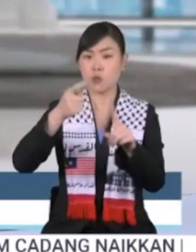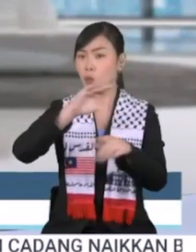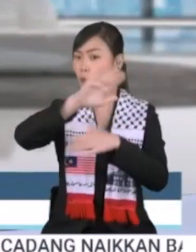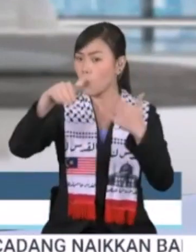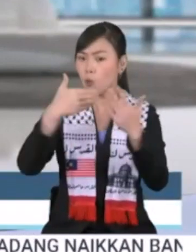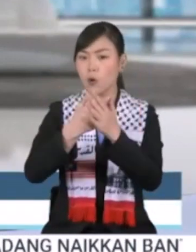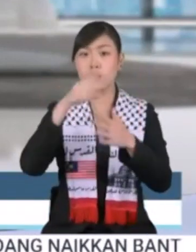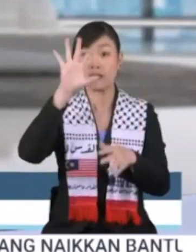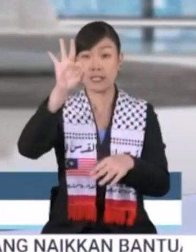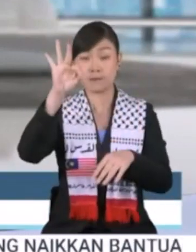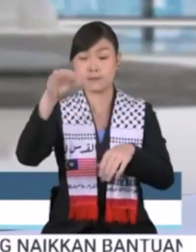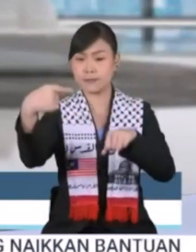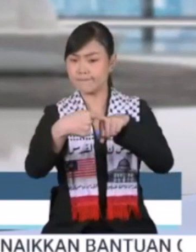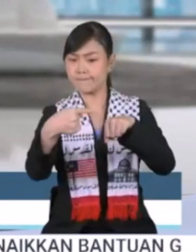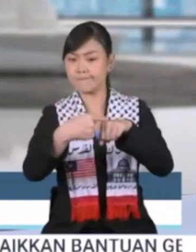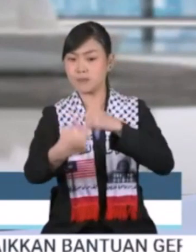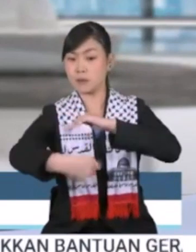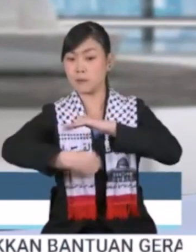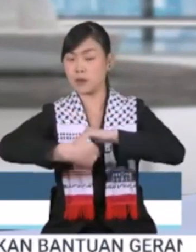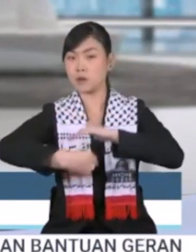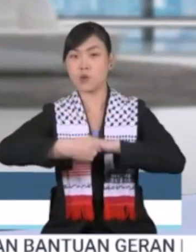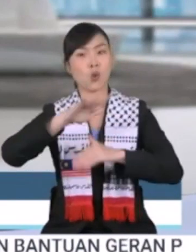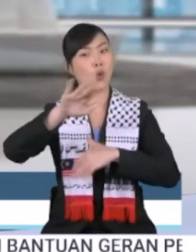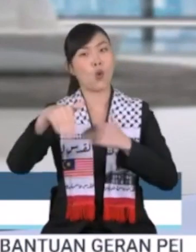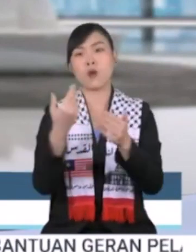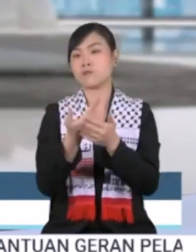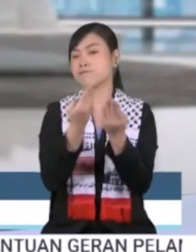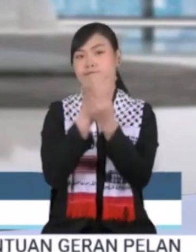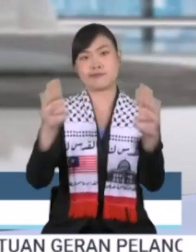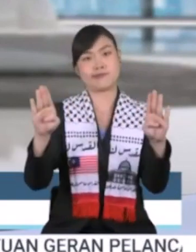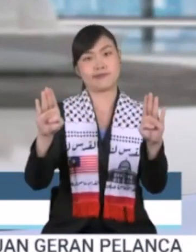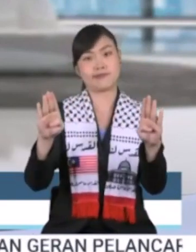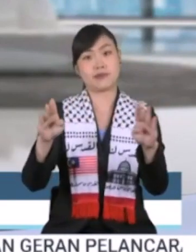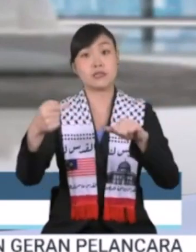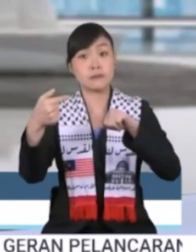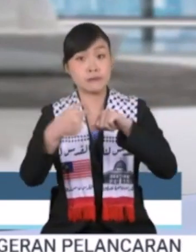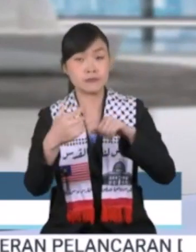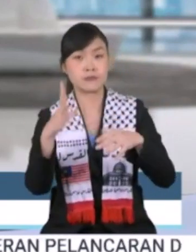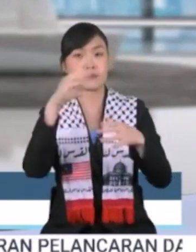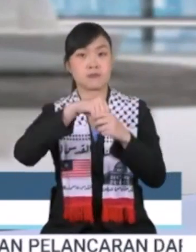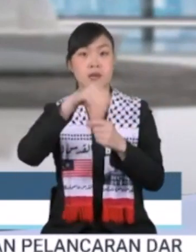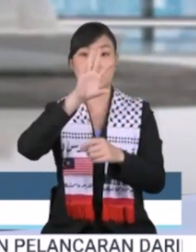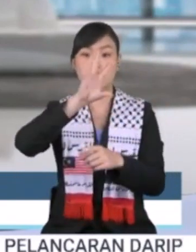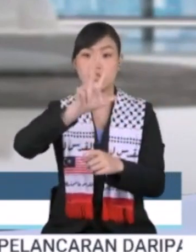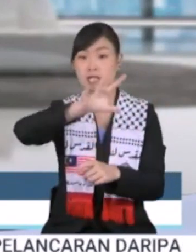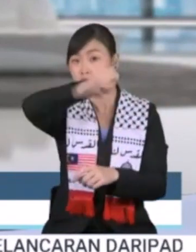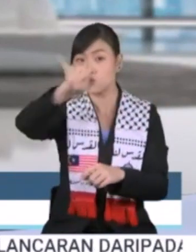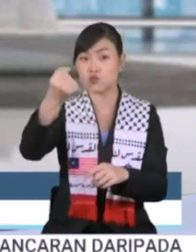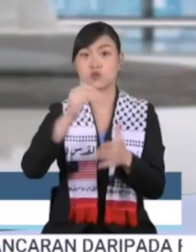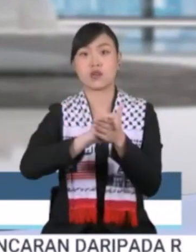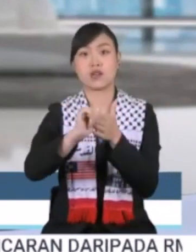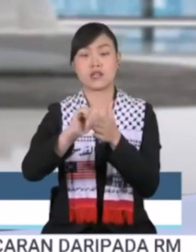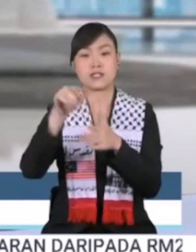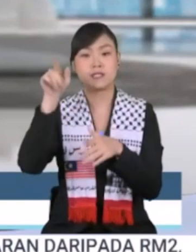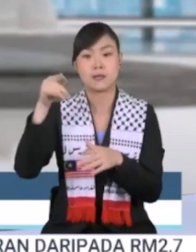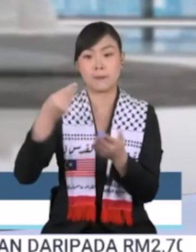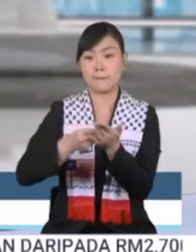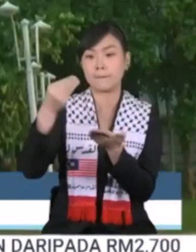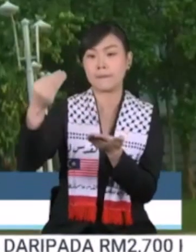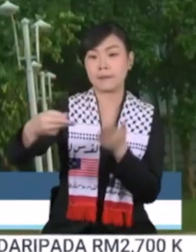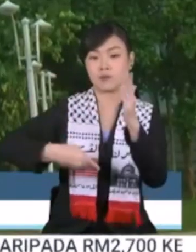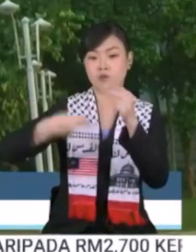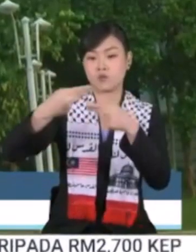pertuduhan rasuah pertuduhan membarbitkan rm3 juta berhubung pembelian Merdeka Palace Hotel and Suites di Kuching